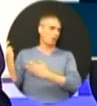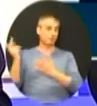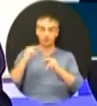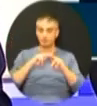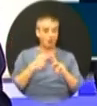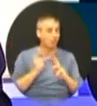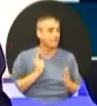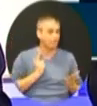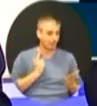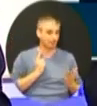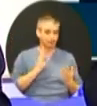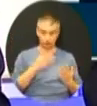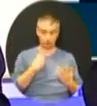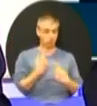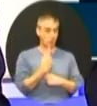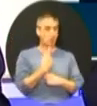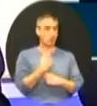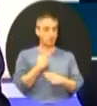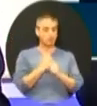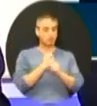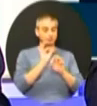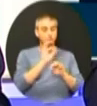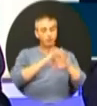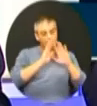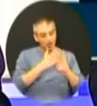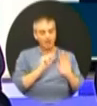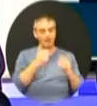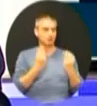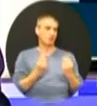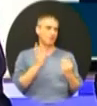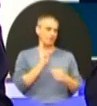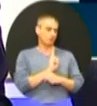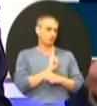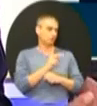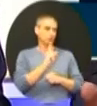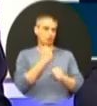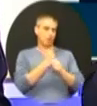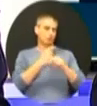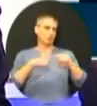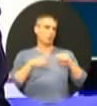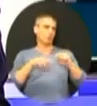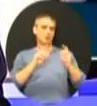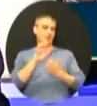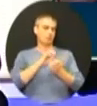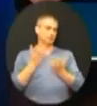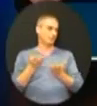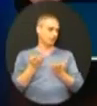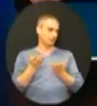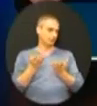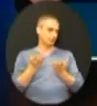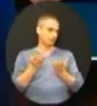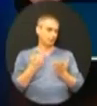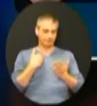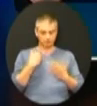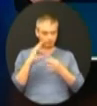גם בעולם הפרטי שיש לנו לקוח אנחנו נעשה בשבילו את הכי טוב אבל גם נשמור עליו שהוא לא יעשה טעויות ולא יסת אבל תן לי את את